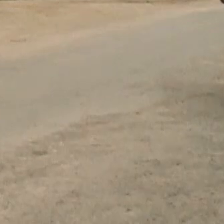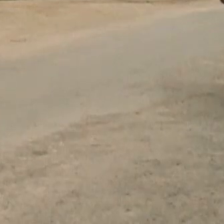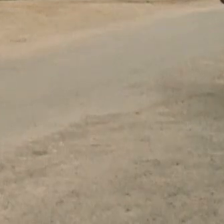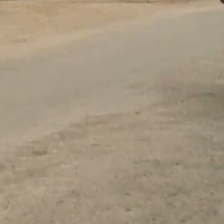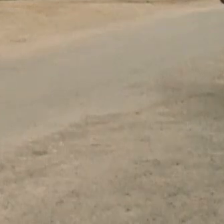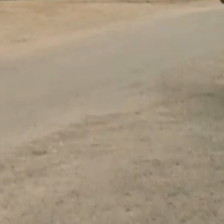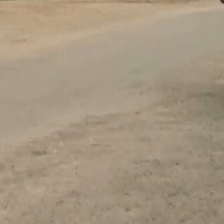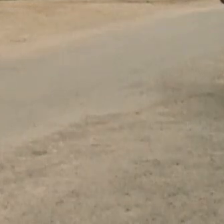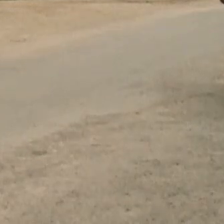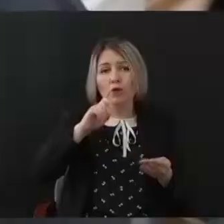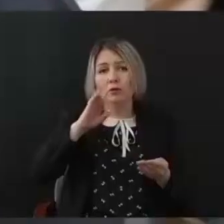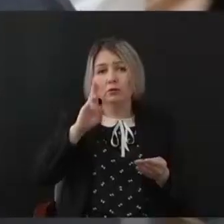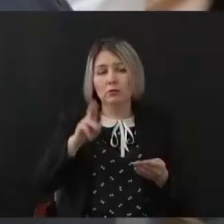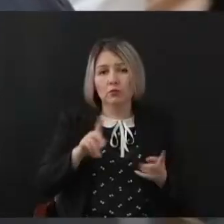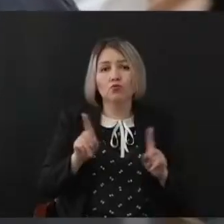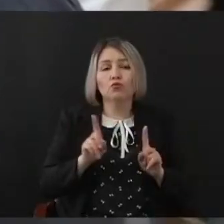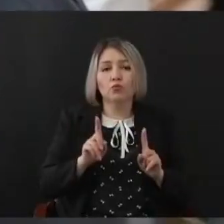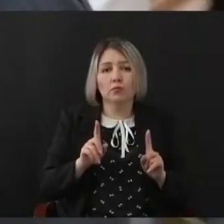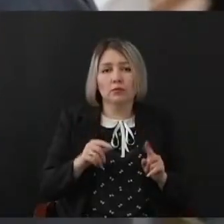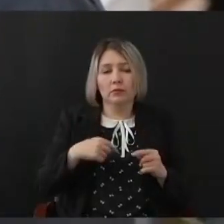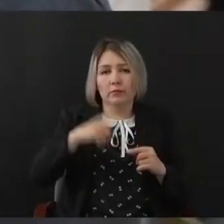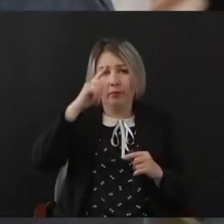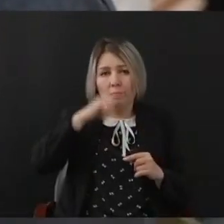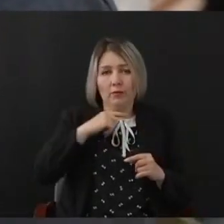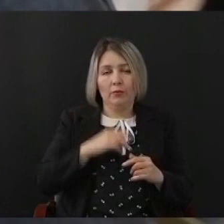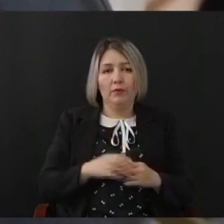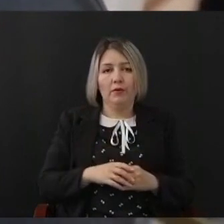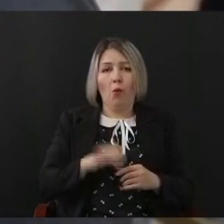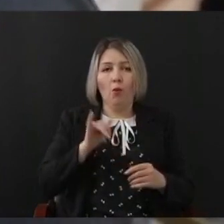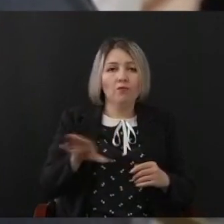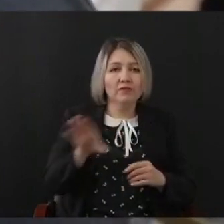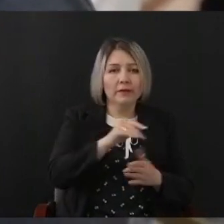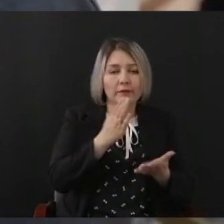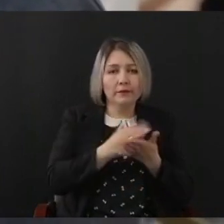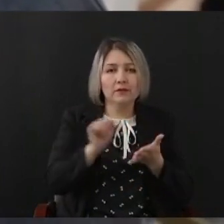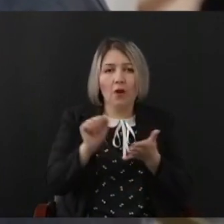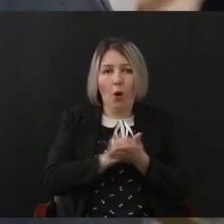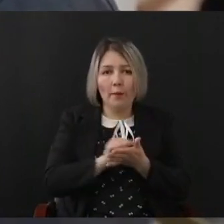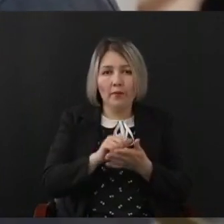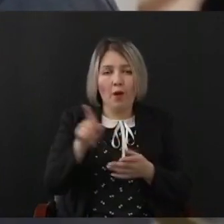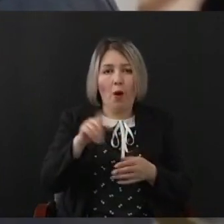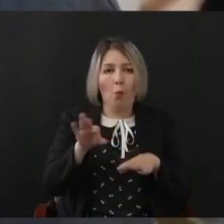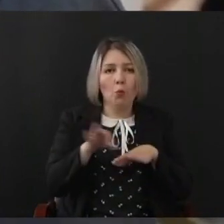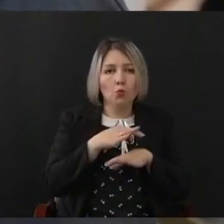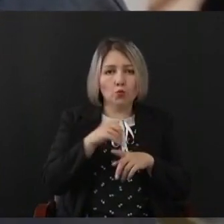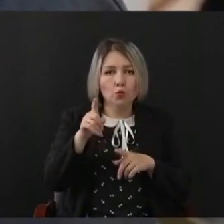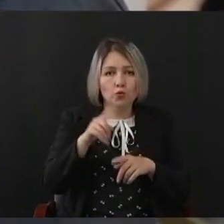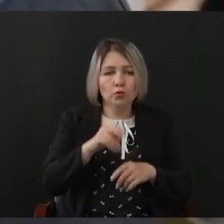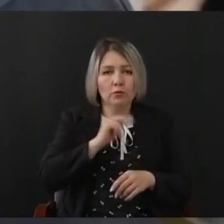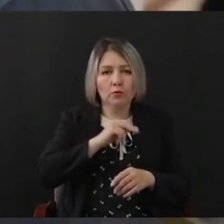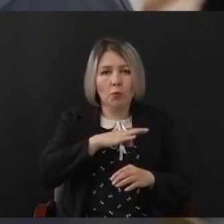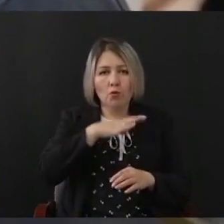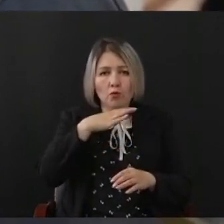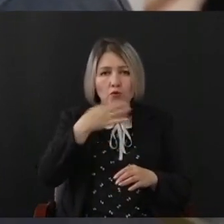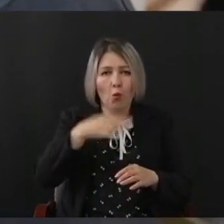дома. Дело в том, что у нас у всех документы. У меня муж заслуженный нефтяник, который проработал 40 лет. Сосед точно такой